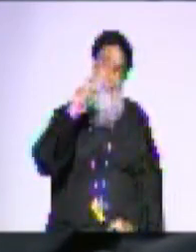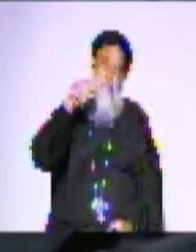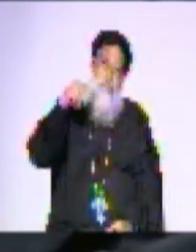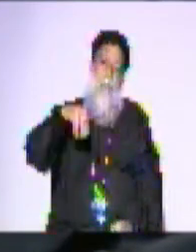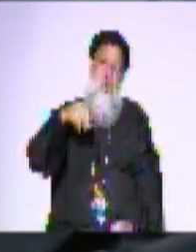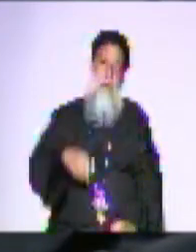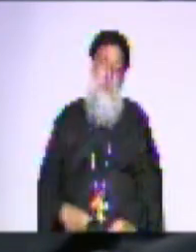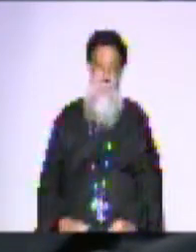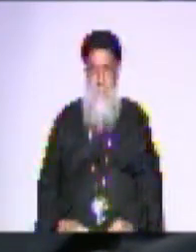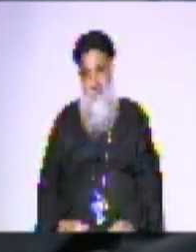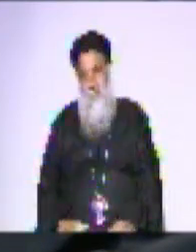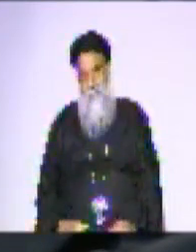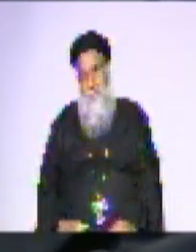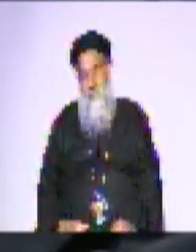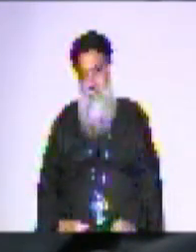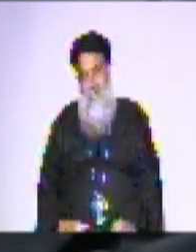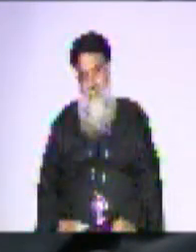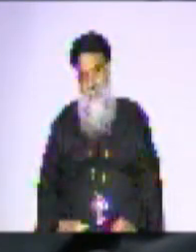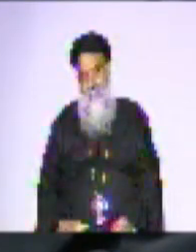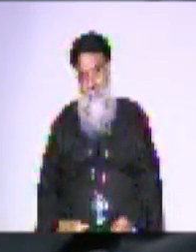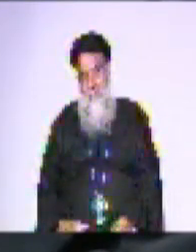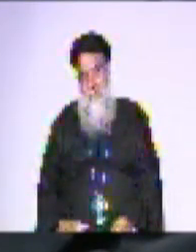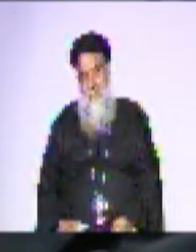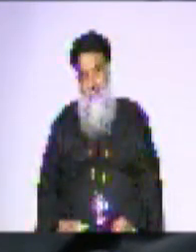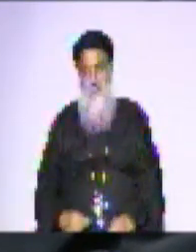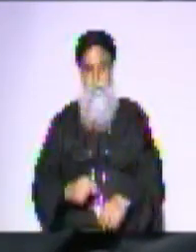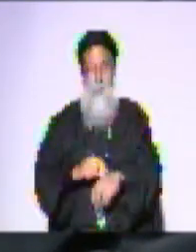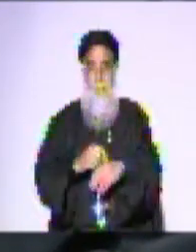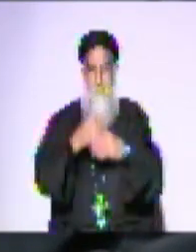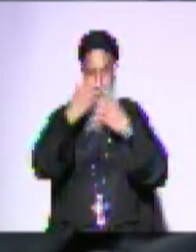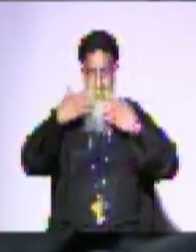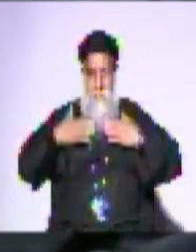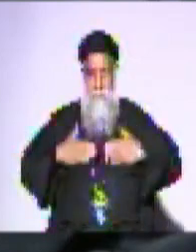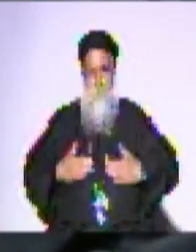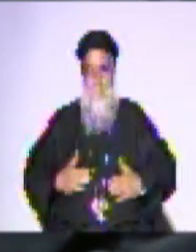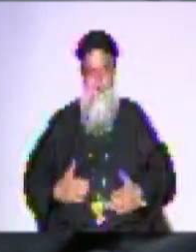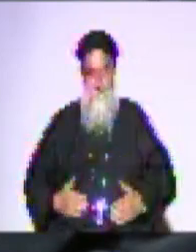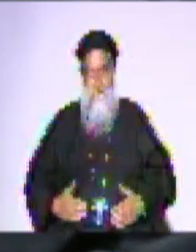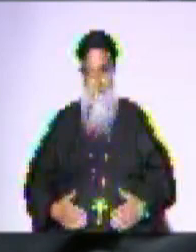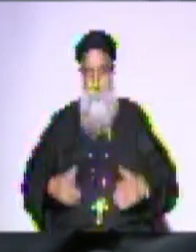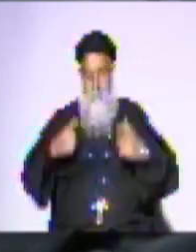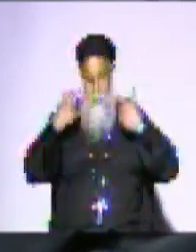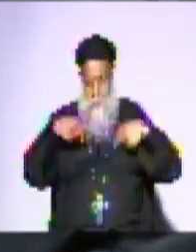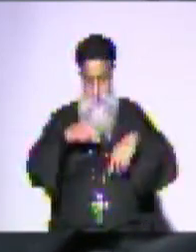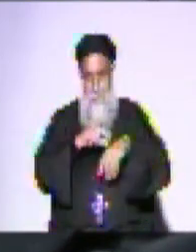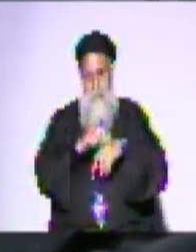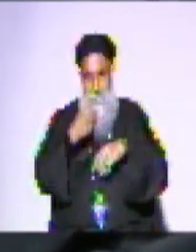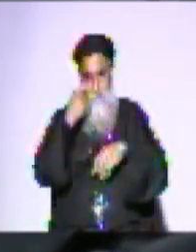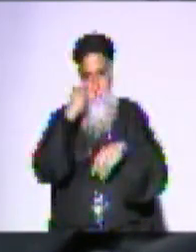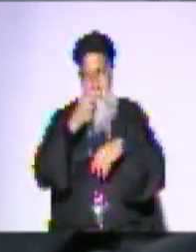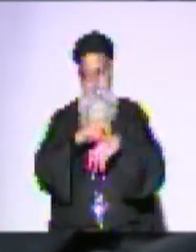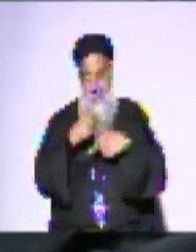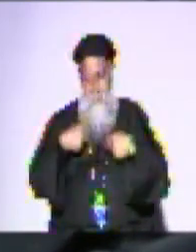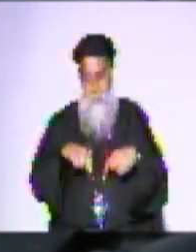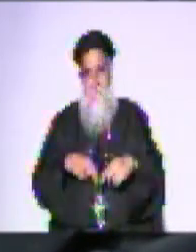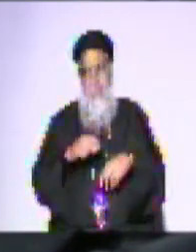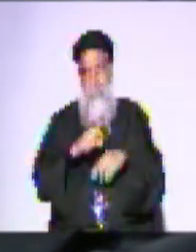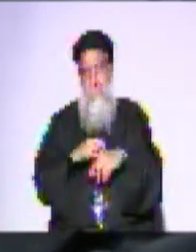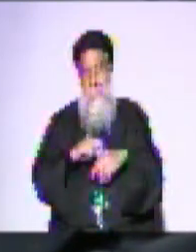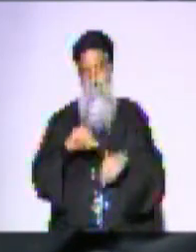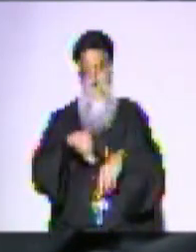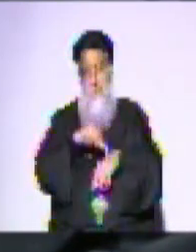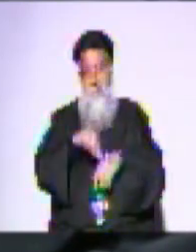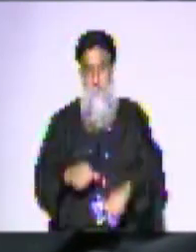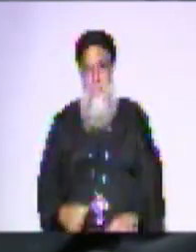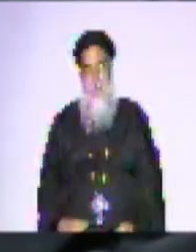يعني احنا محتاجين للحاجة الحسية، ما زلنا في الجسد كبشر، احنا ما زلنا في الجسد محتاجين للزيت ومحتاجين للمية